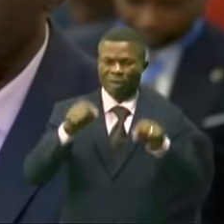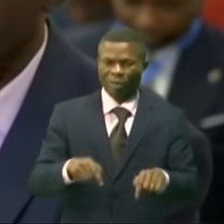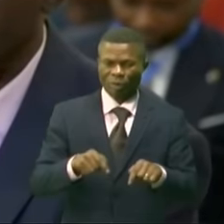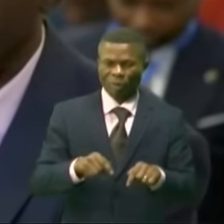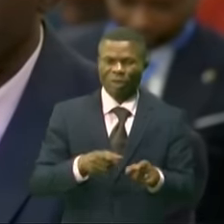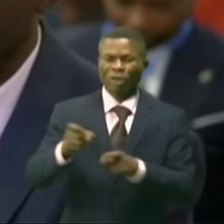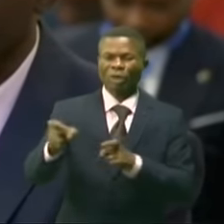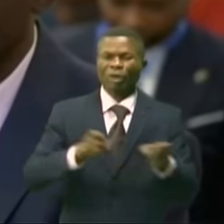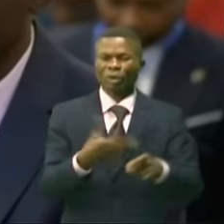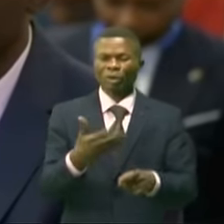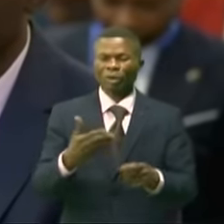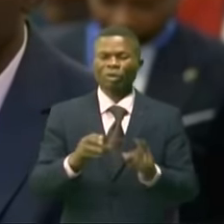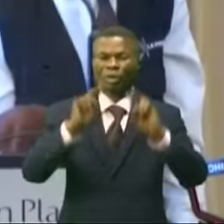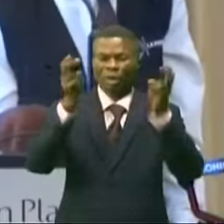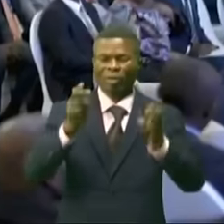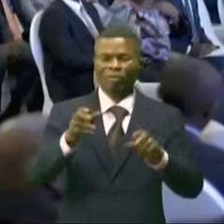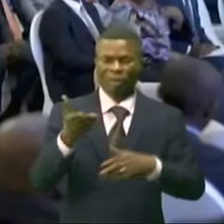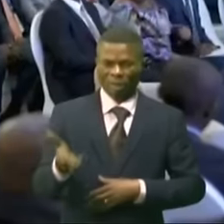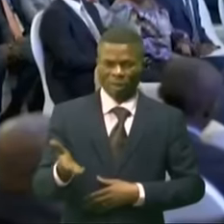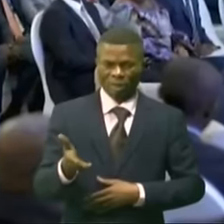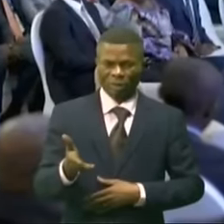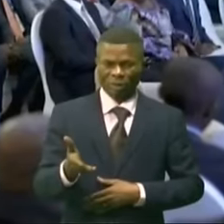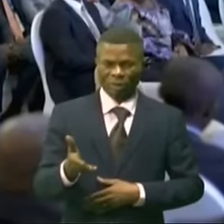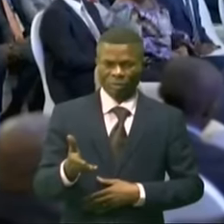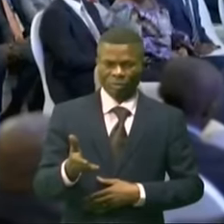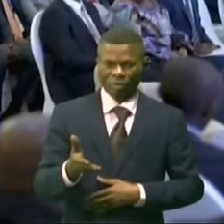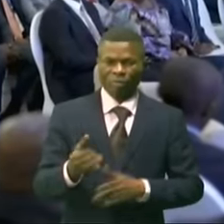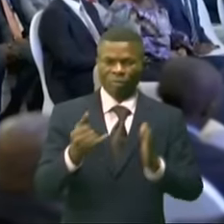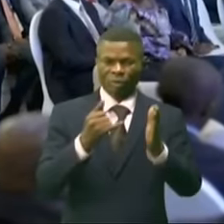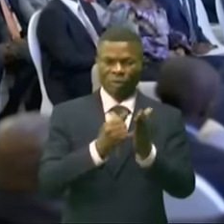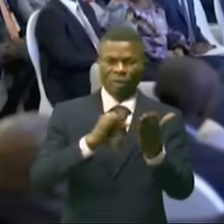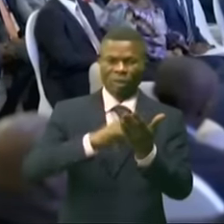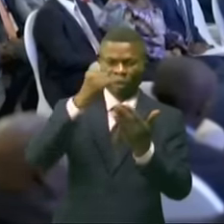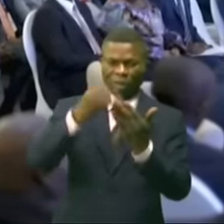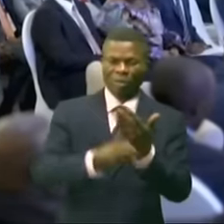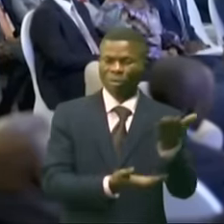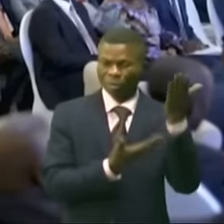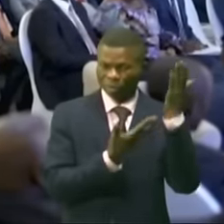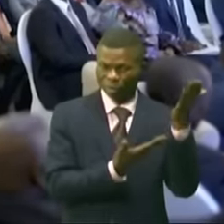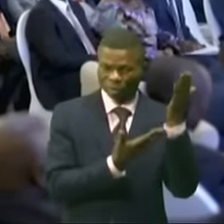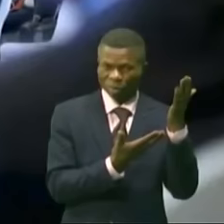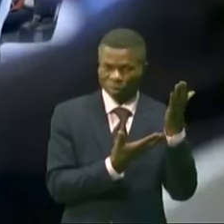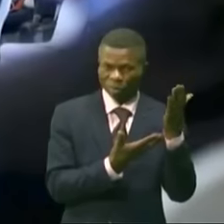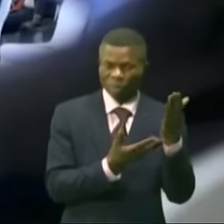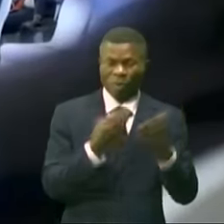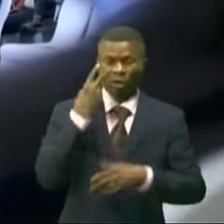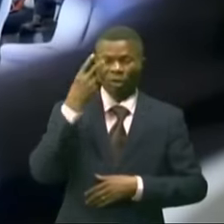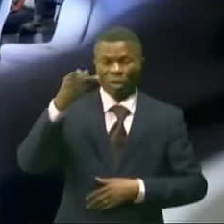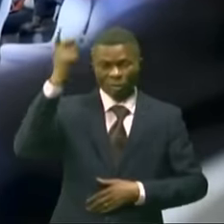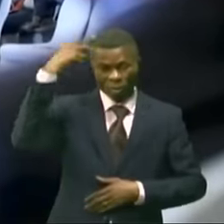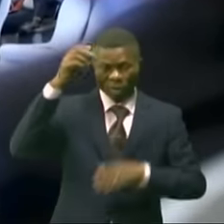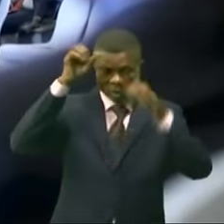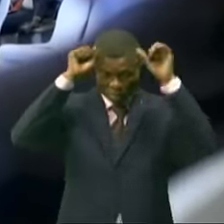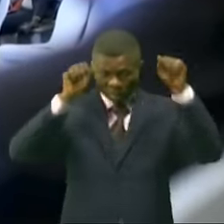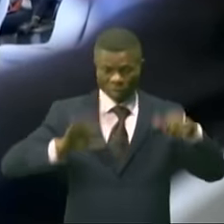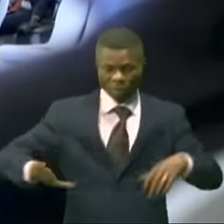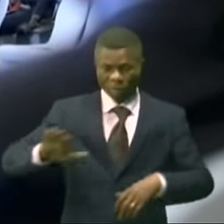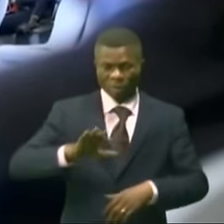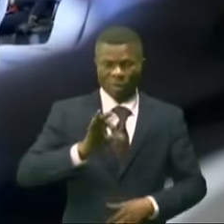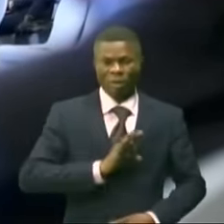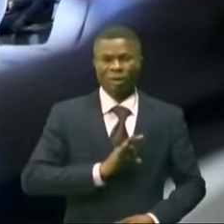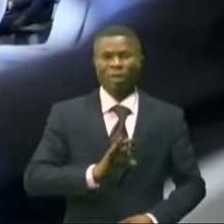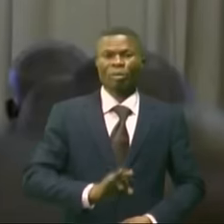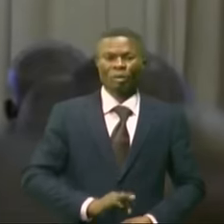milieux urbains l'un des six engagements majeurs repris pr dans la vision politique du président Félix Antoine